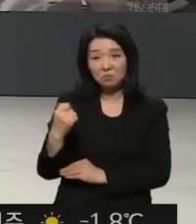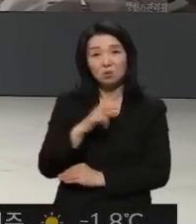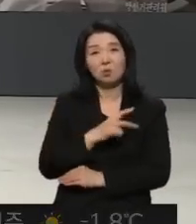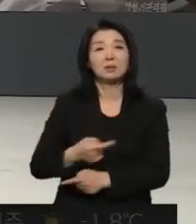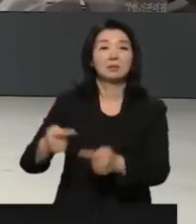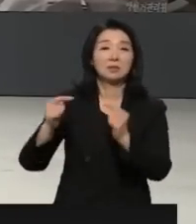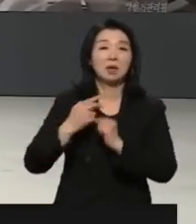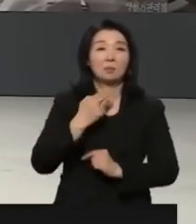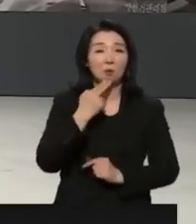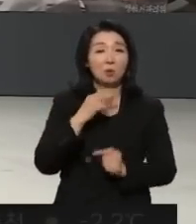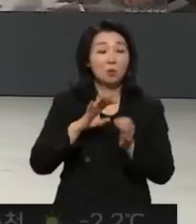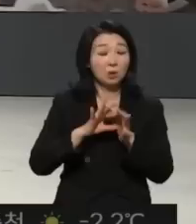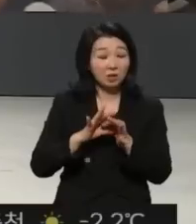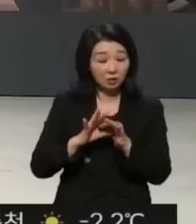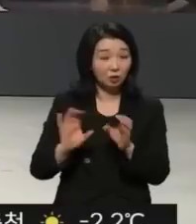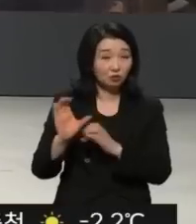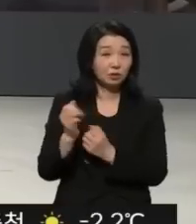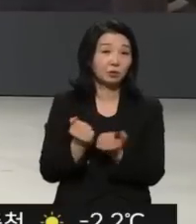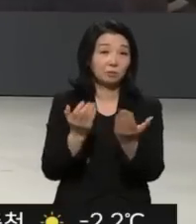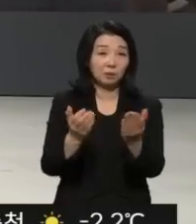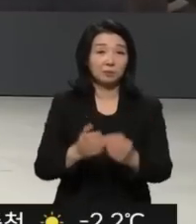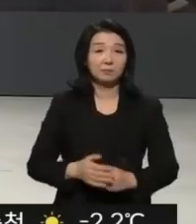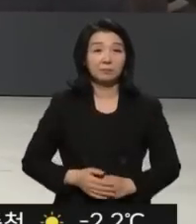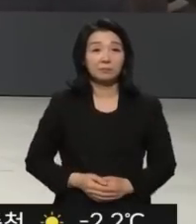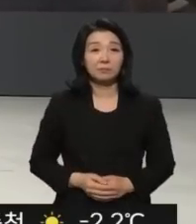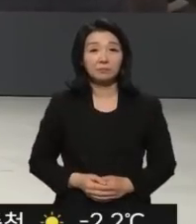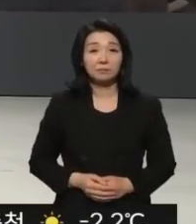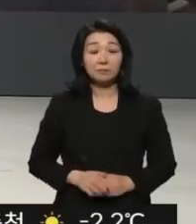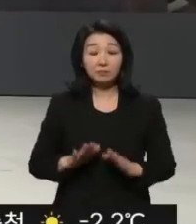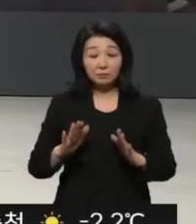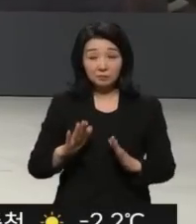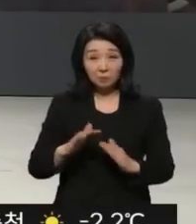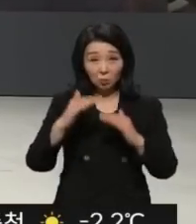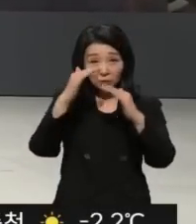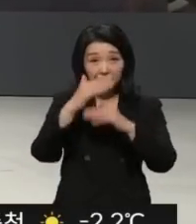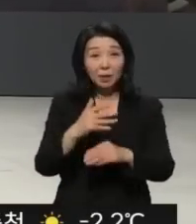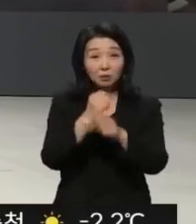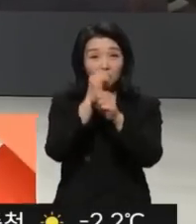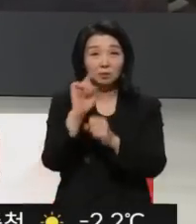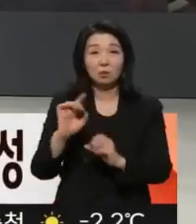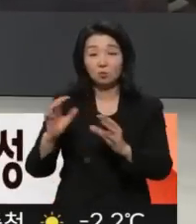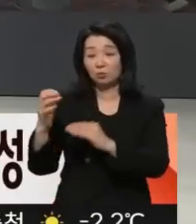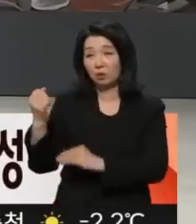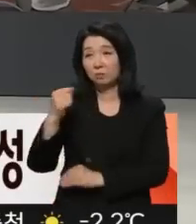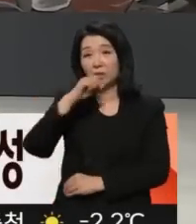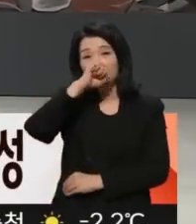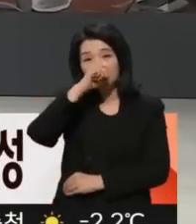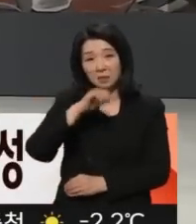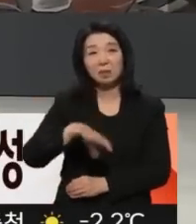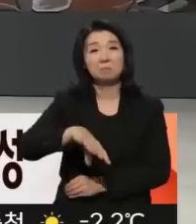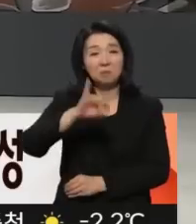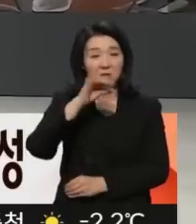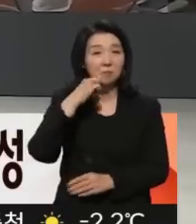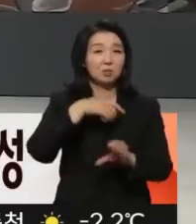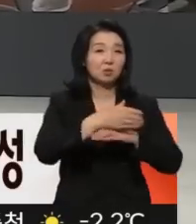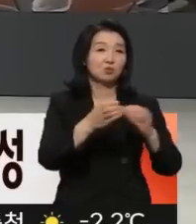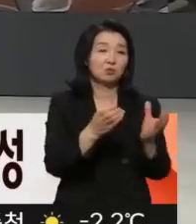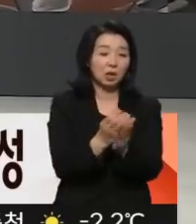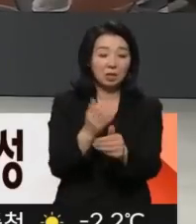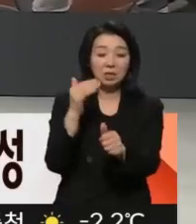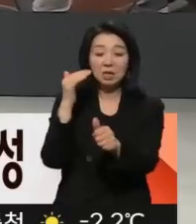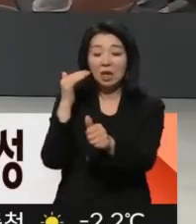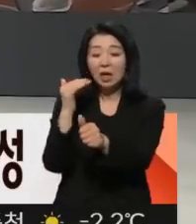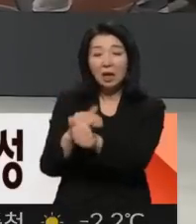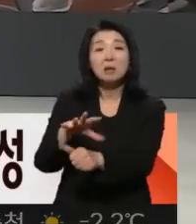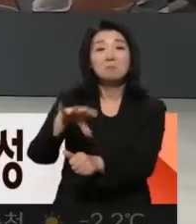비웠습니다. 관련 소식 들어가서 더 이야기를 해보도록 하겠습니다. 오늘 발제는 이렇게 정리합니다. 국민의힘 예산안 먼저, 민주당 이상민